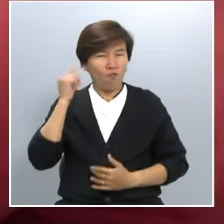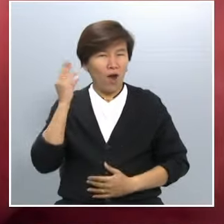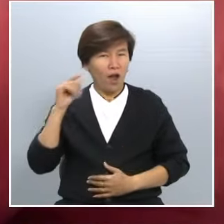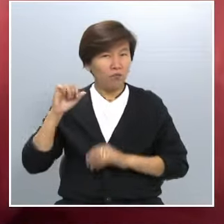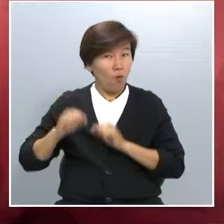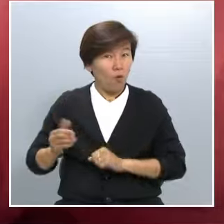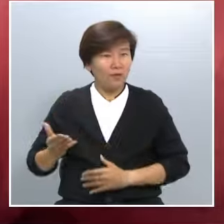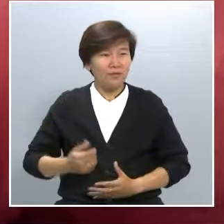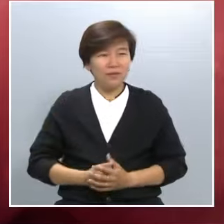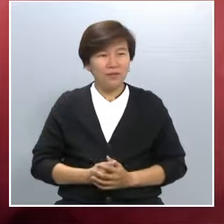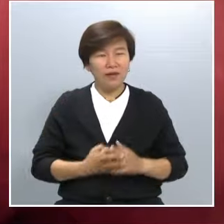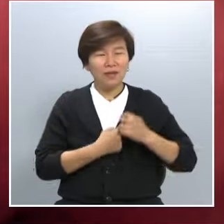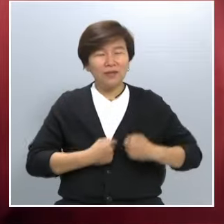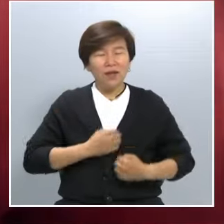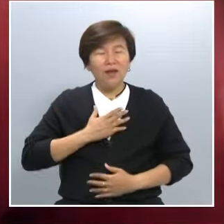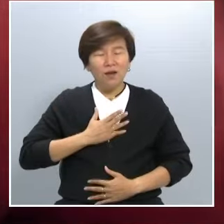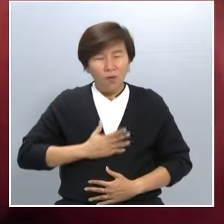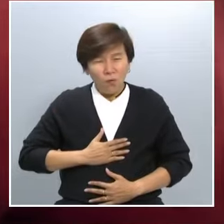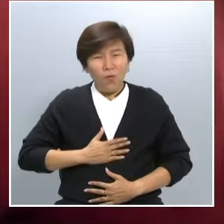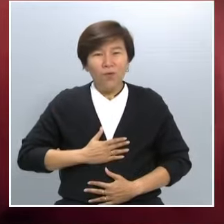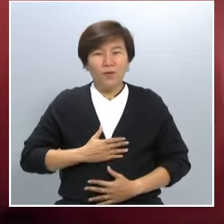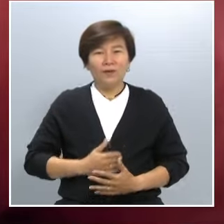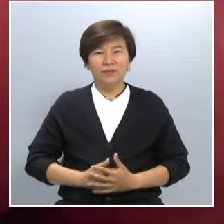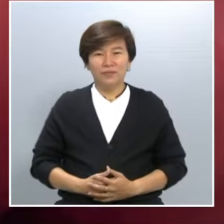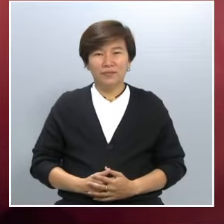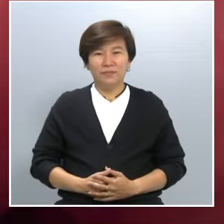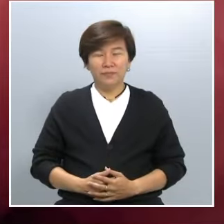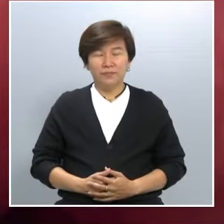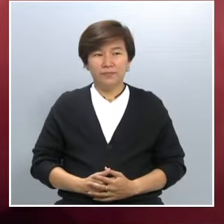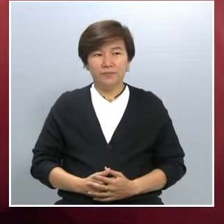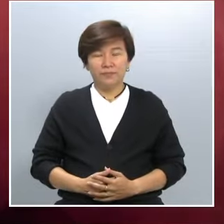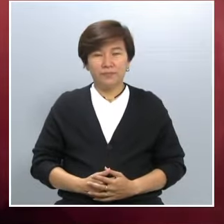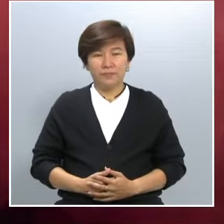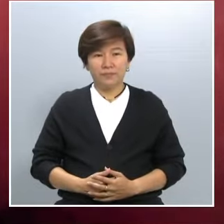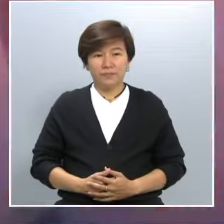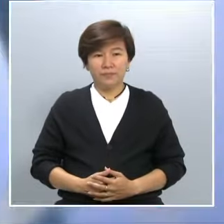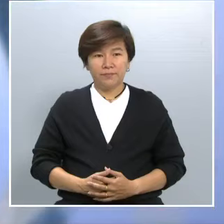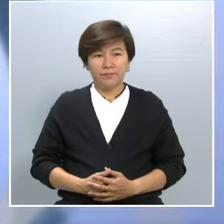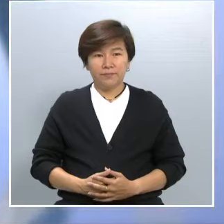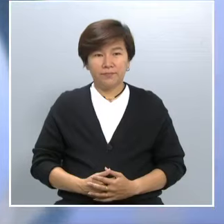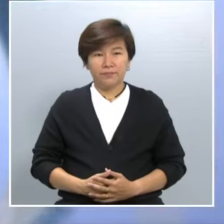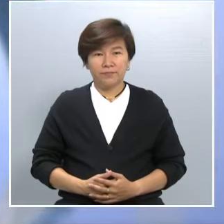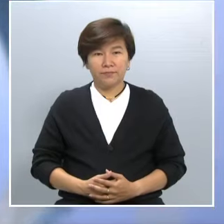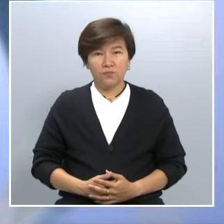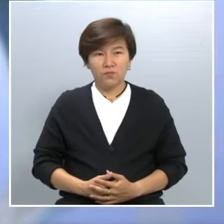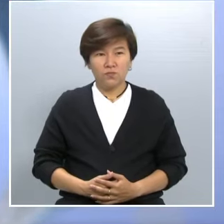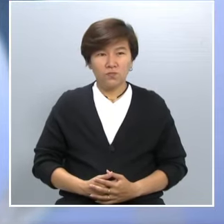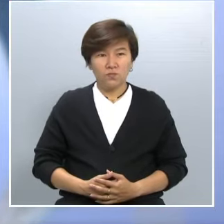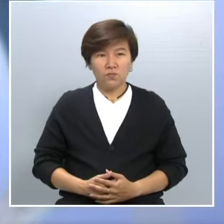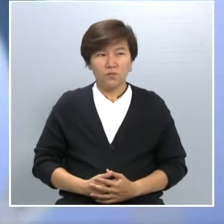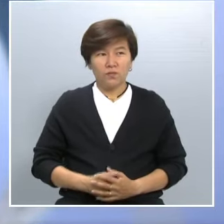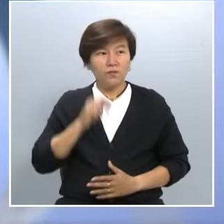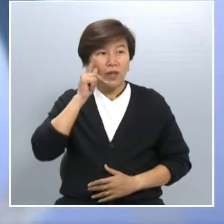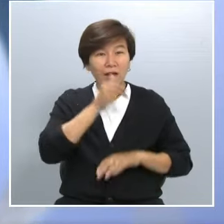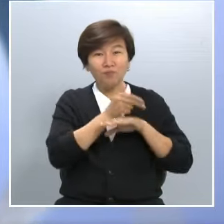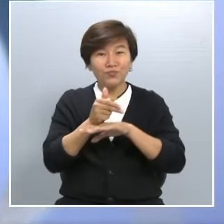ใจเนาะ สบายใจเนาะเดี๋ยวล่ะนะครับก็คือเรื่องทั้งหมดเนี่ยทางพี่สวัยเนี่ยนะครับทางนักข่าวของท